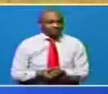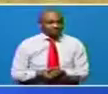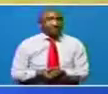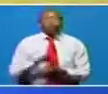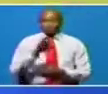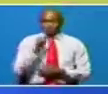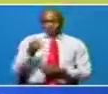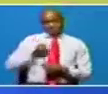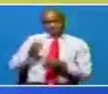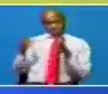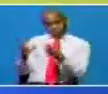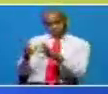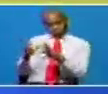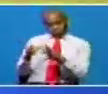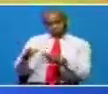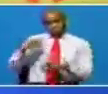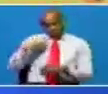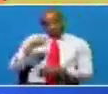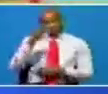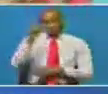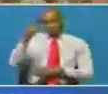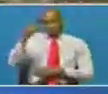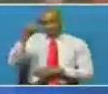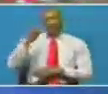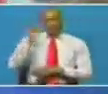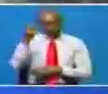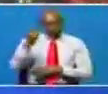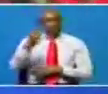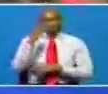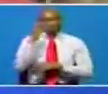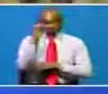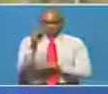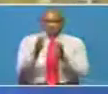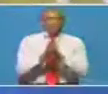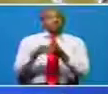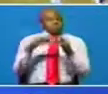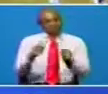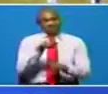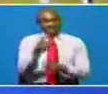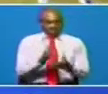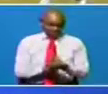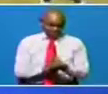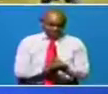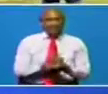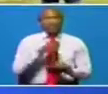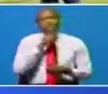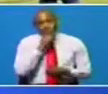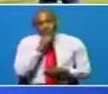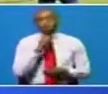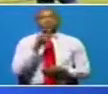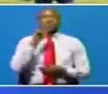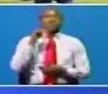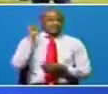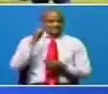Katika upande wa kinadada, Ibinzo kutoka Kenya iliibuka na ushindi wa mabao mawili kwa sufuri dhidi ya Mkono. Katika magongo ya wavulana, hapa hili kutoka